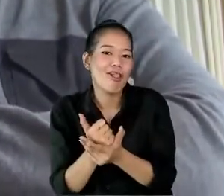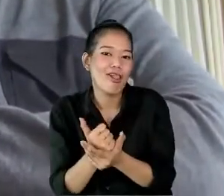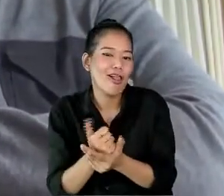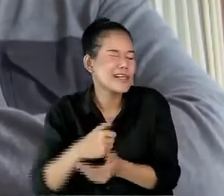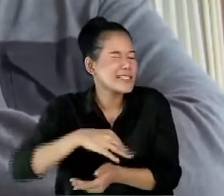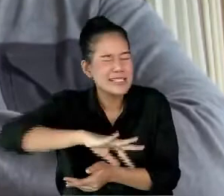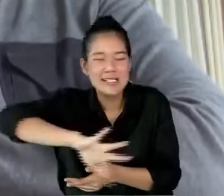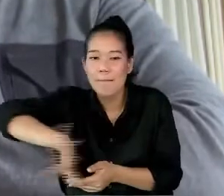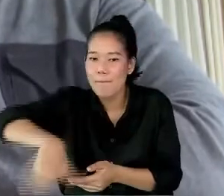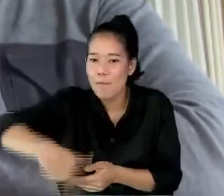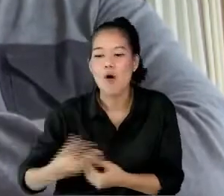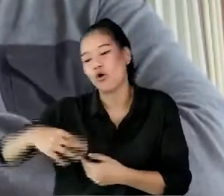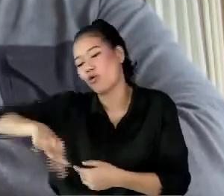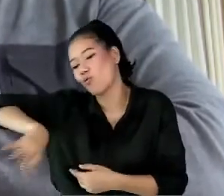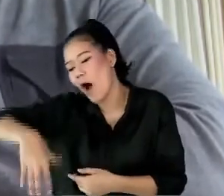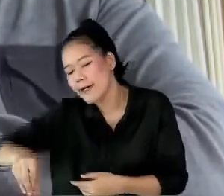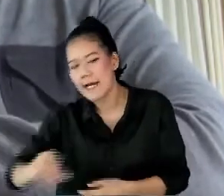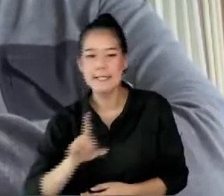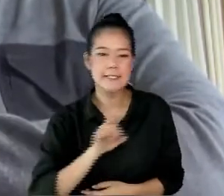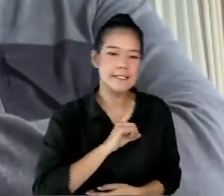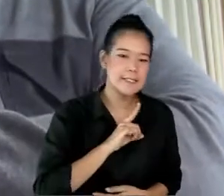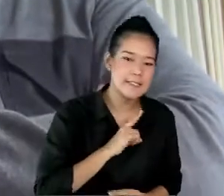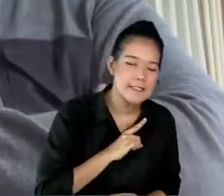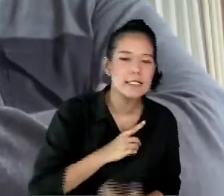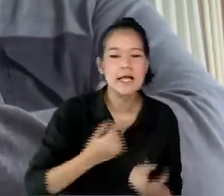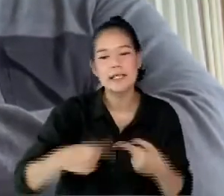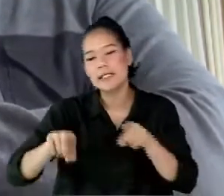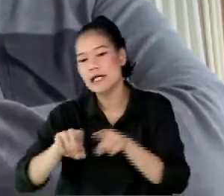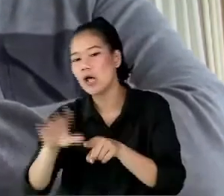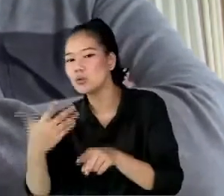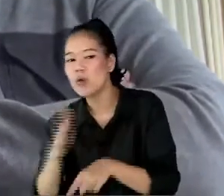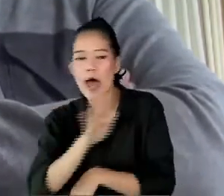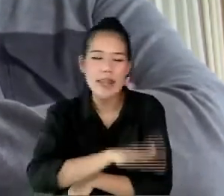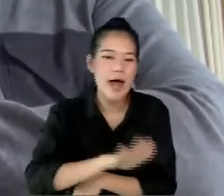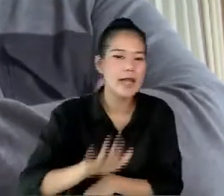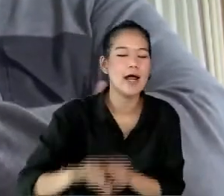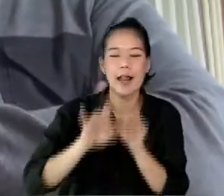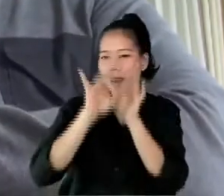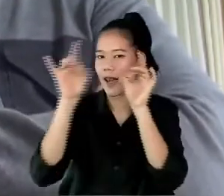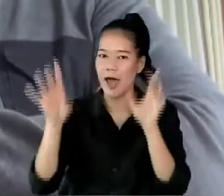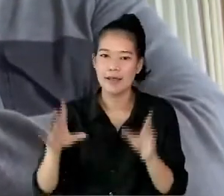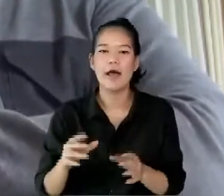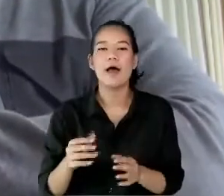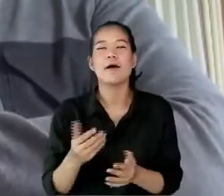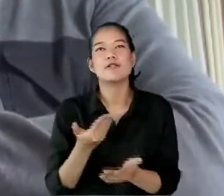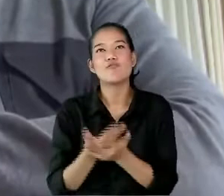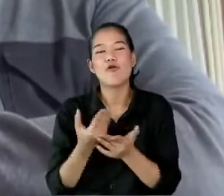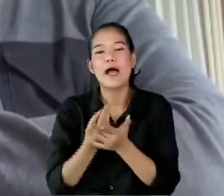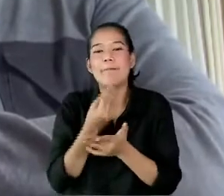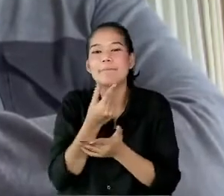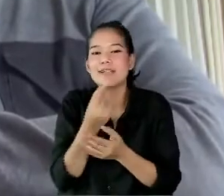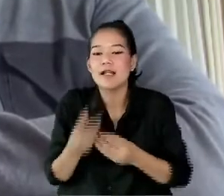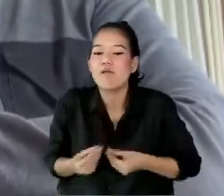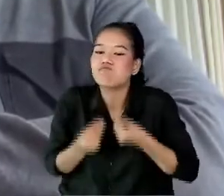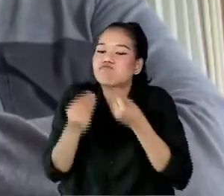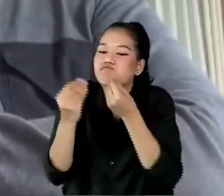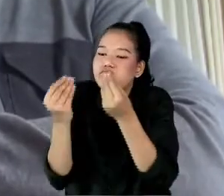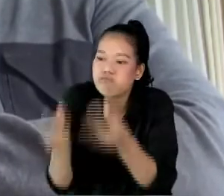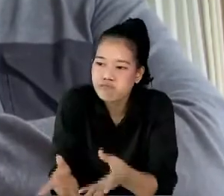semua gitu loh. Jadi mudah-mudahan pesannya bisa terdeliver dengan baik dan